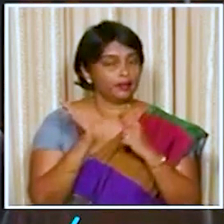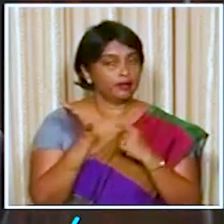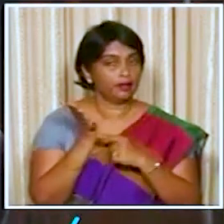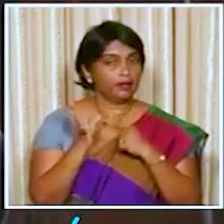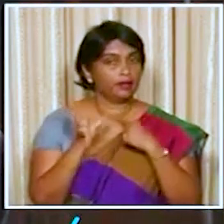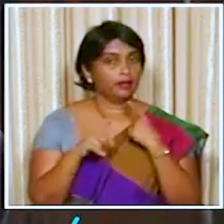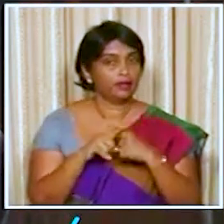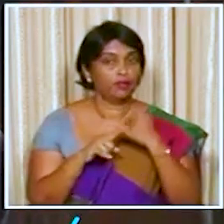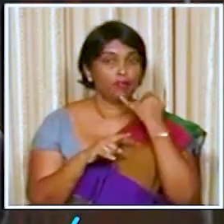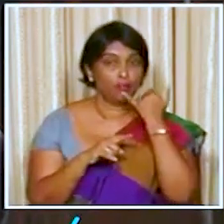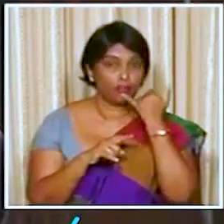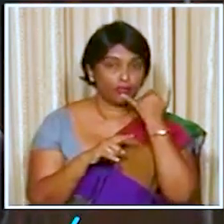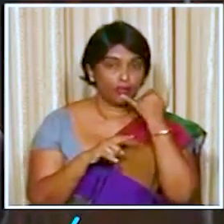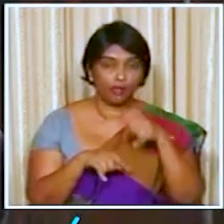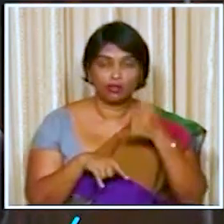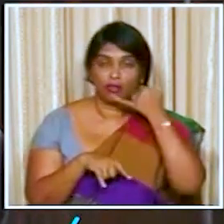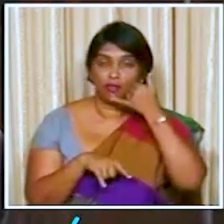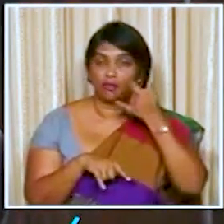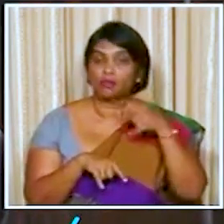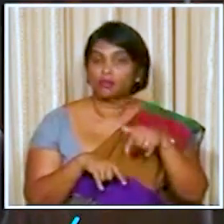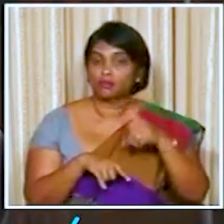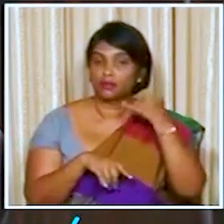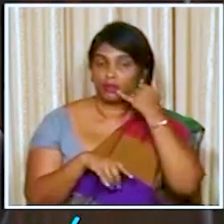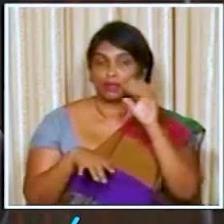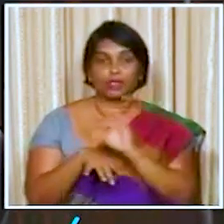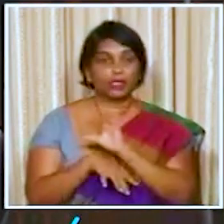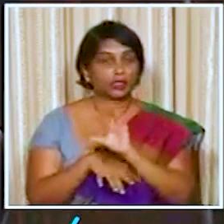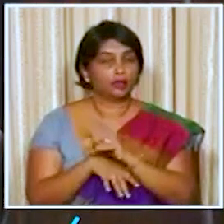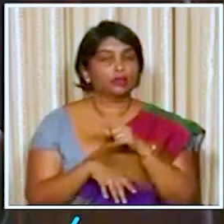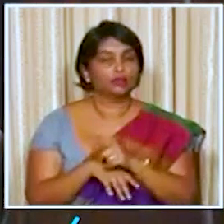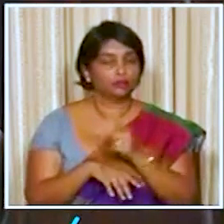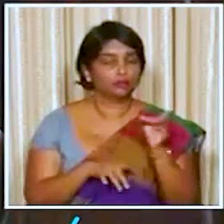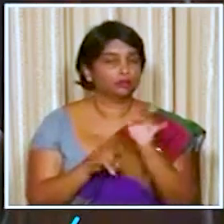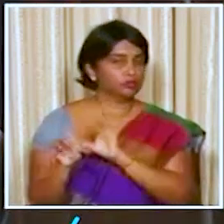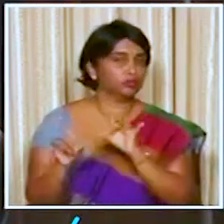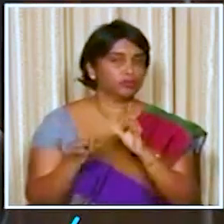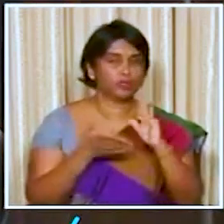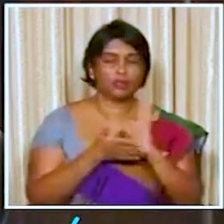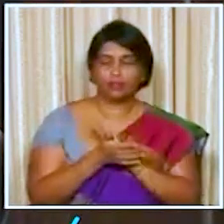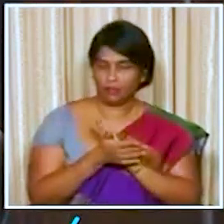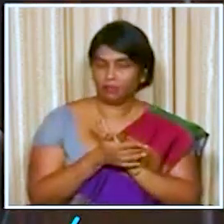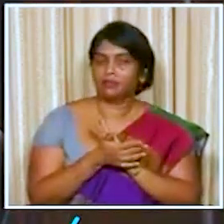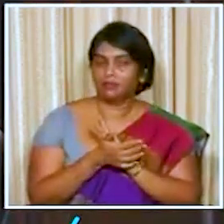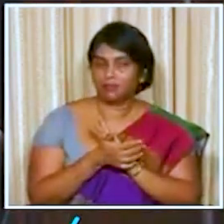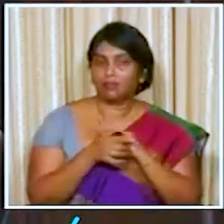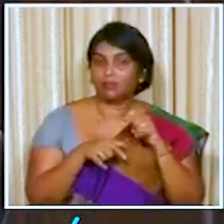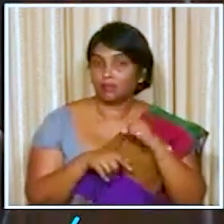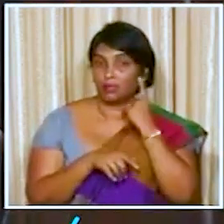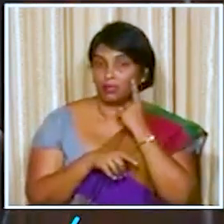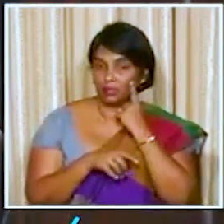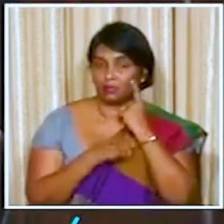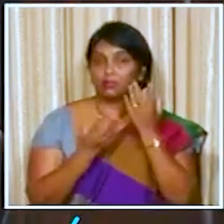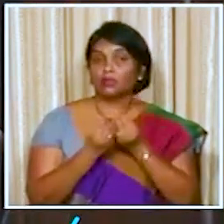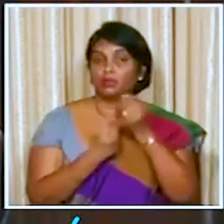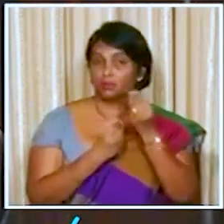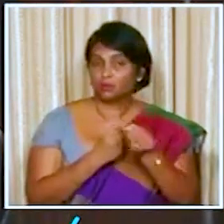දුරකථන අද දවසේ ගත්තොත් ජංගම දුරකථනය සහ පරිගණකය එකම උපකරණයක් බවට පත් වෙලා තියෙනවා. දැනුම ලබා